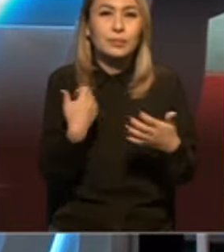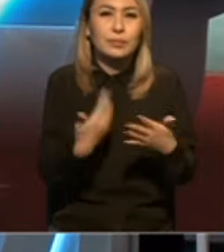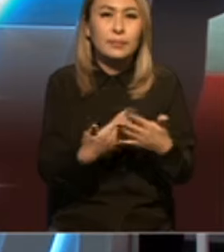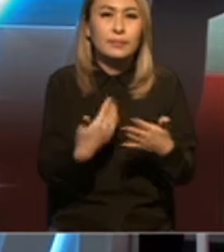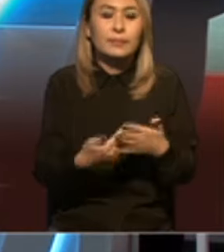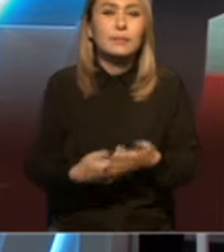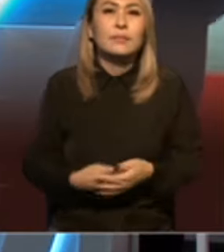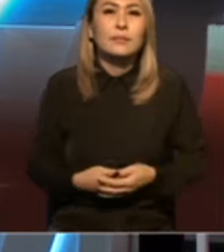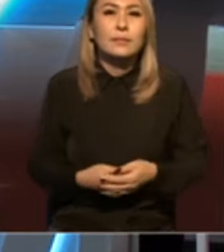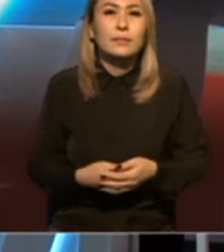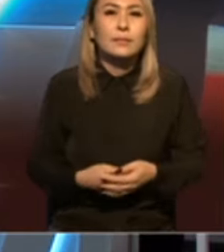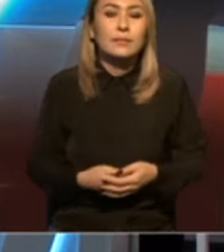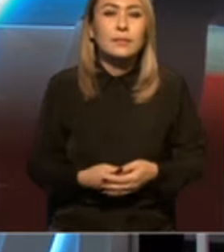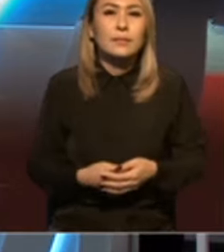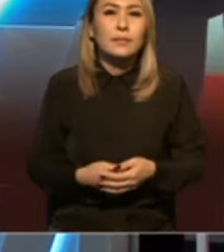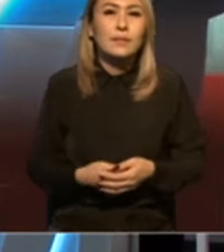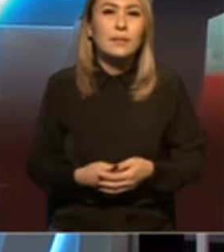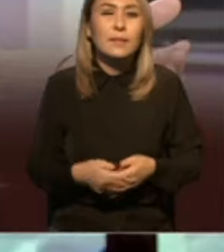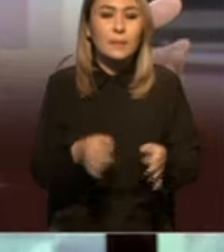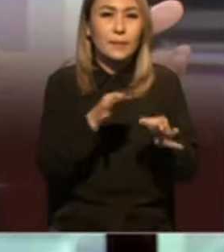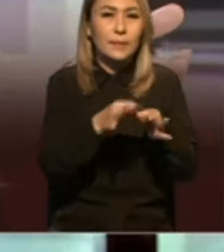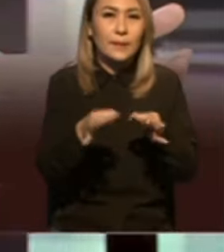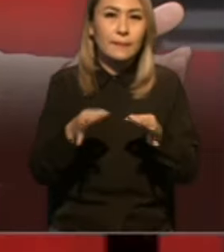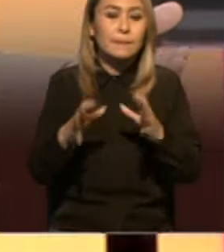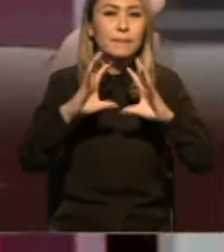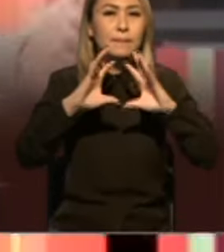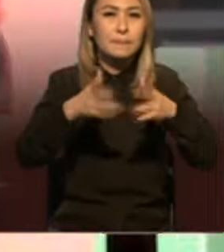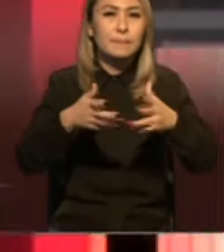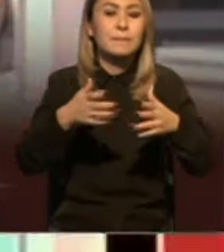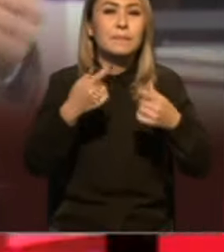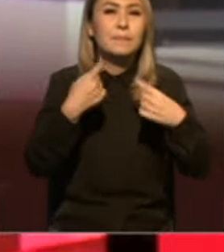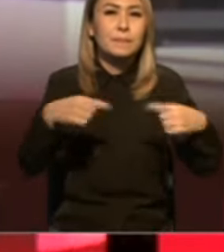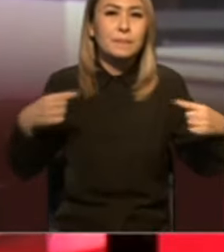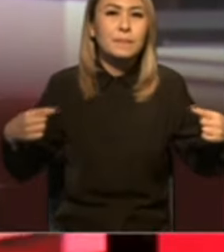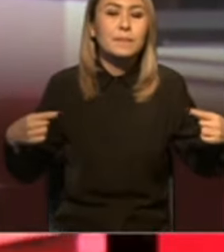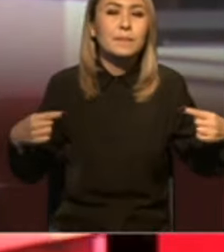отқан құрақ көрпе сияқты аймақ қой түркі әлемі деген. Әртүрлі